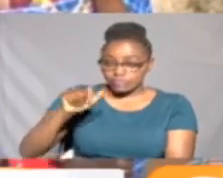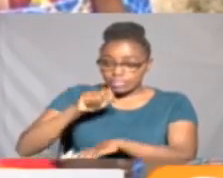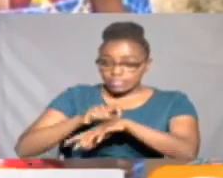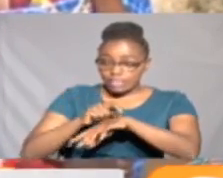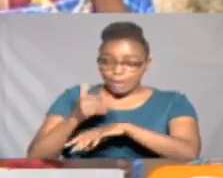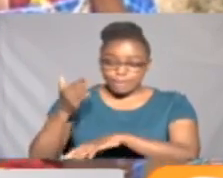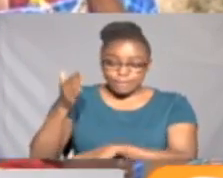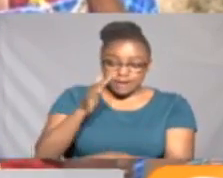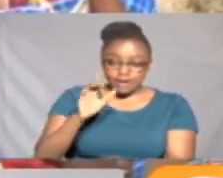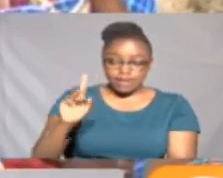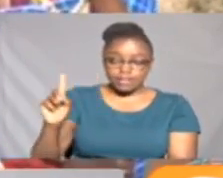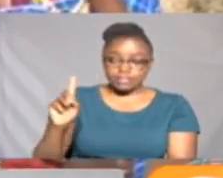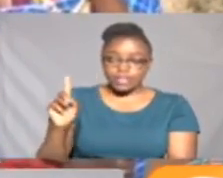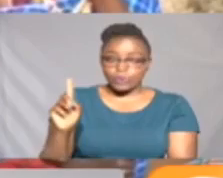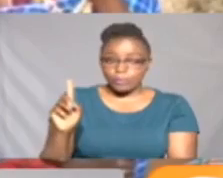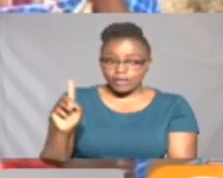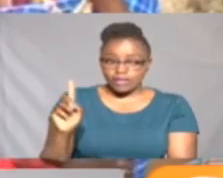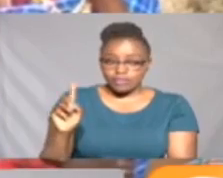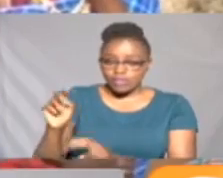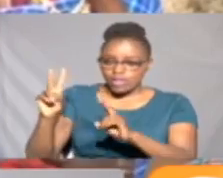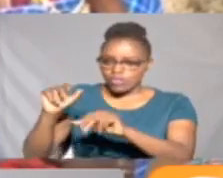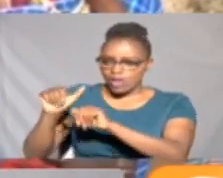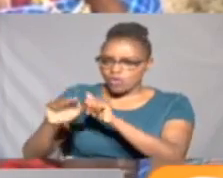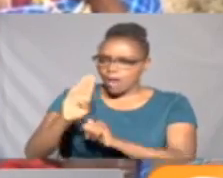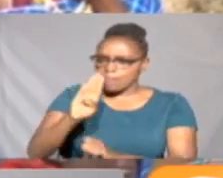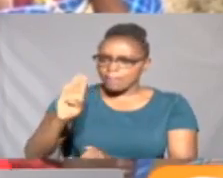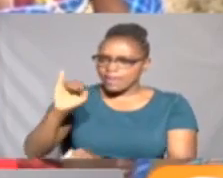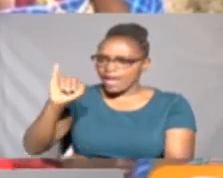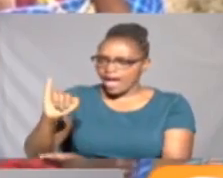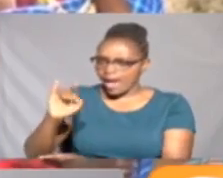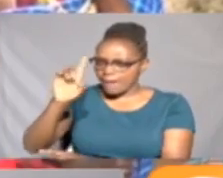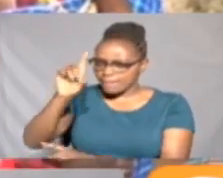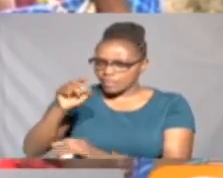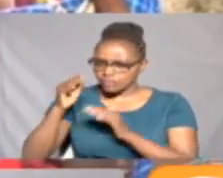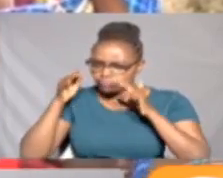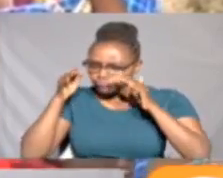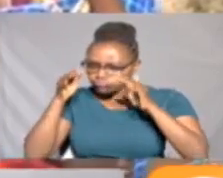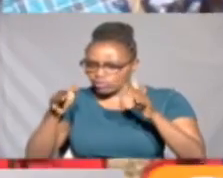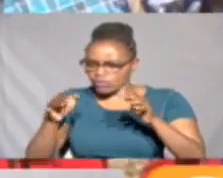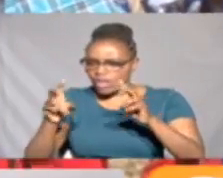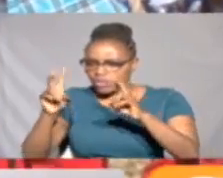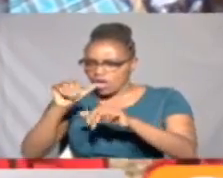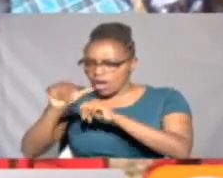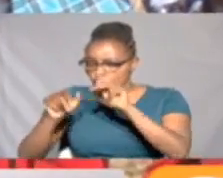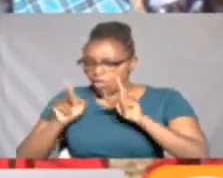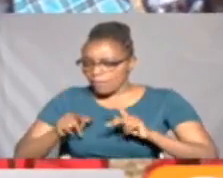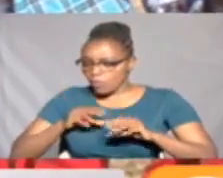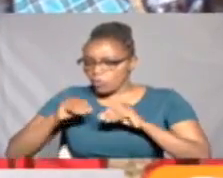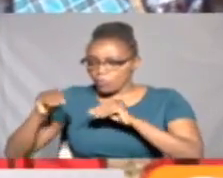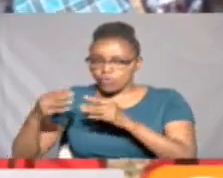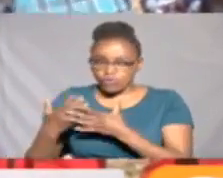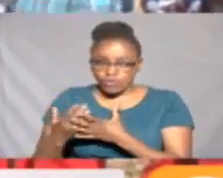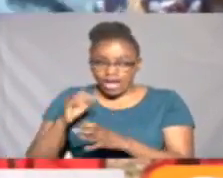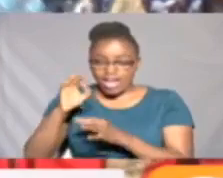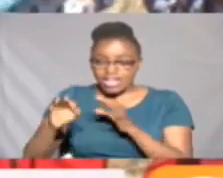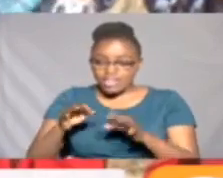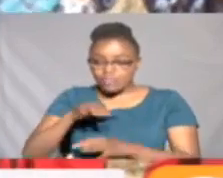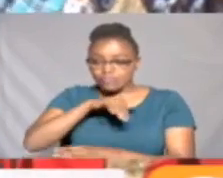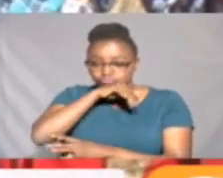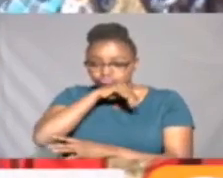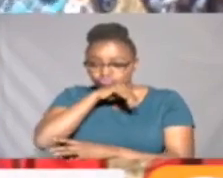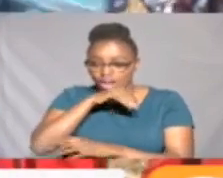tukirudi kule Nairobi, mambo ya BBI lazima iangalie maslahi ya pastoralist. Kama baba anatingiza inji peke